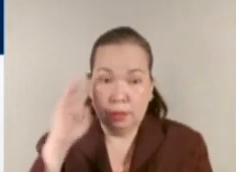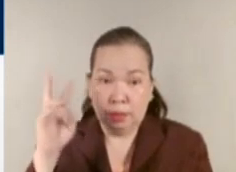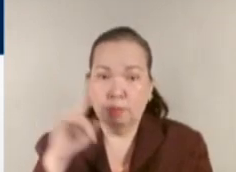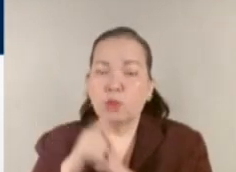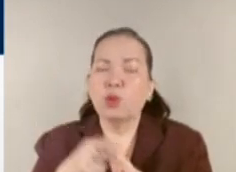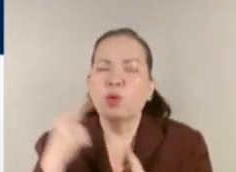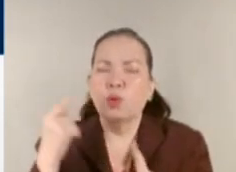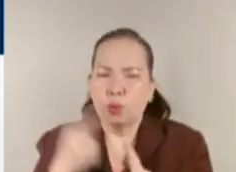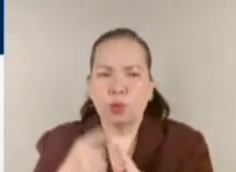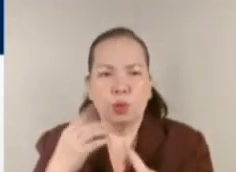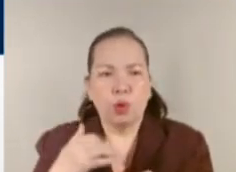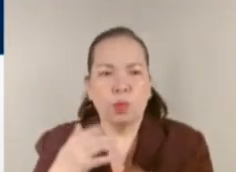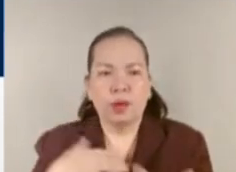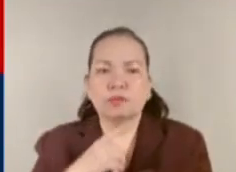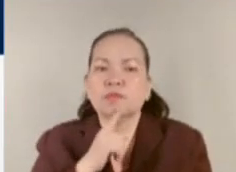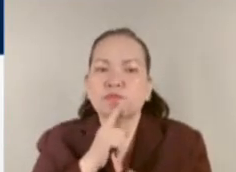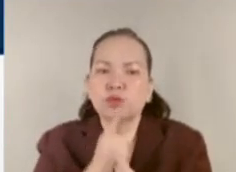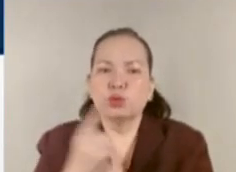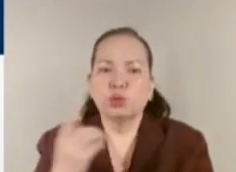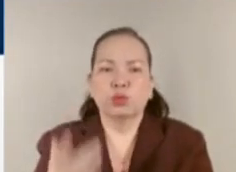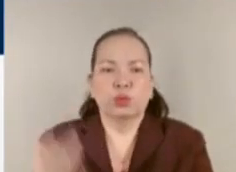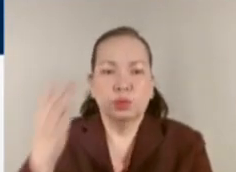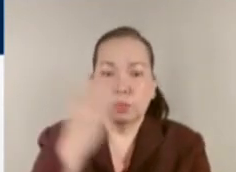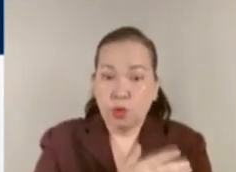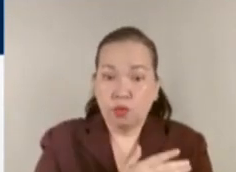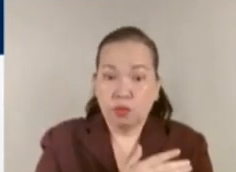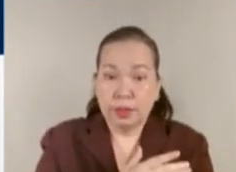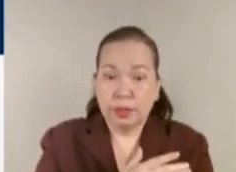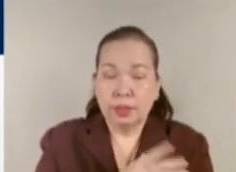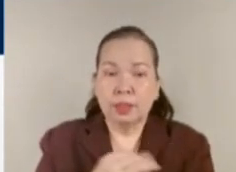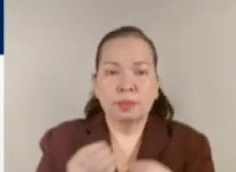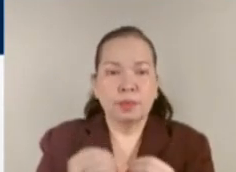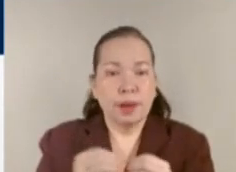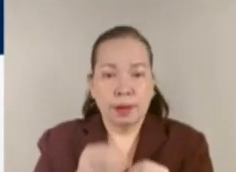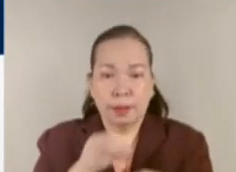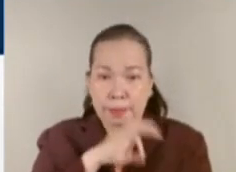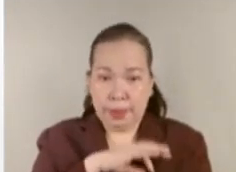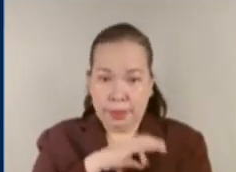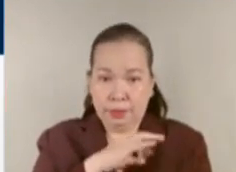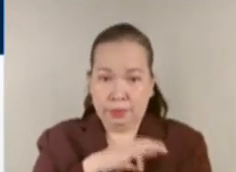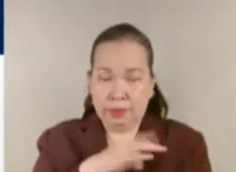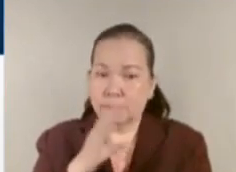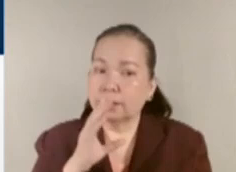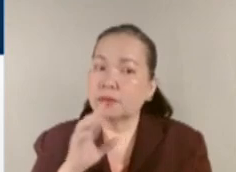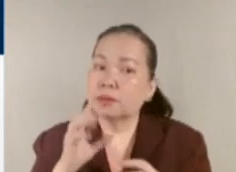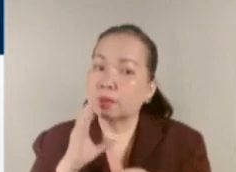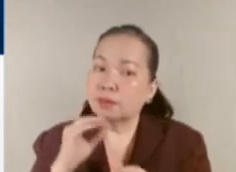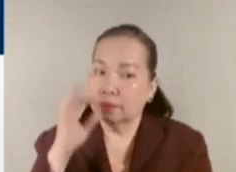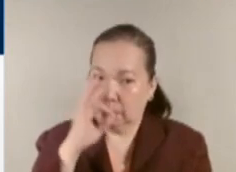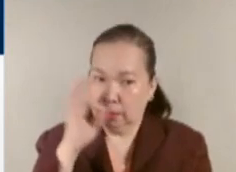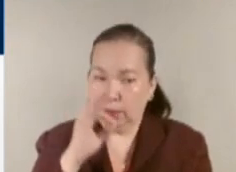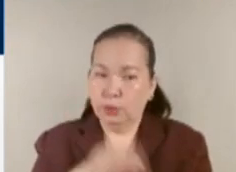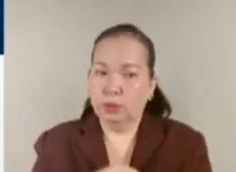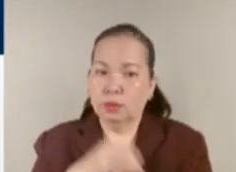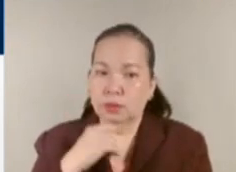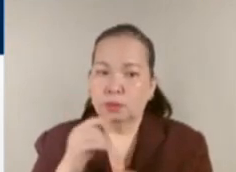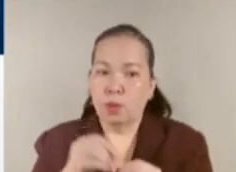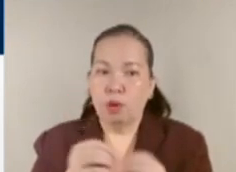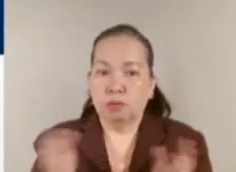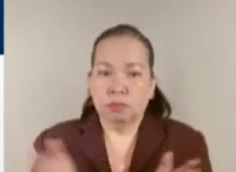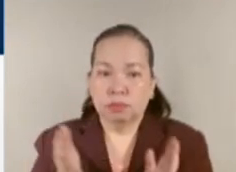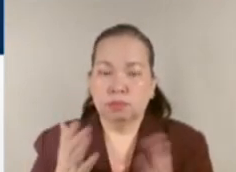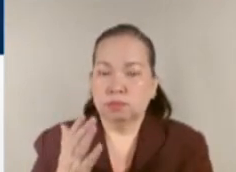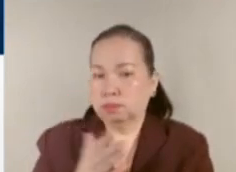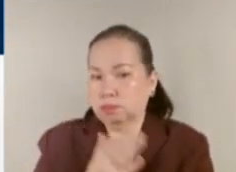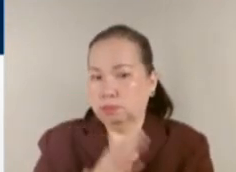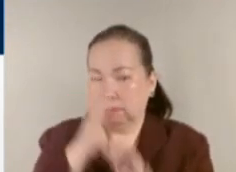ng tunay na pagbabago at maraming benepisyo para sa mga Pilipino. Sa pagtutulak ng innovation at pagpapaigting ng